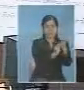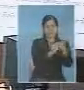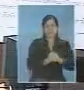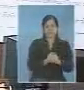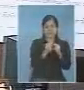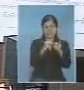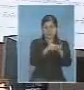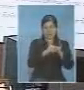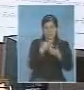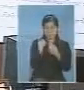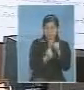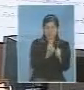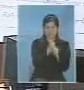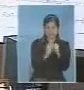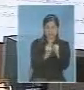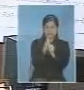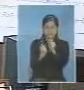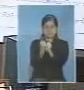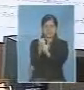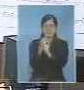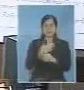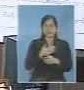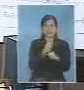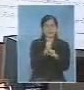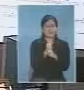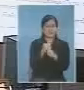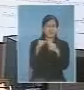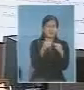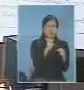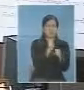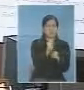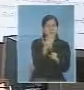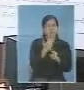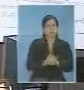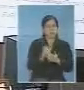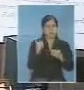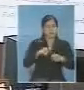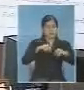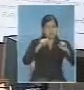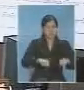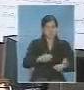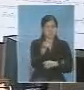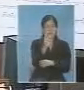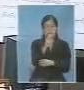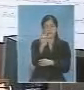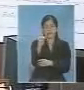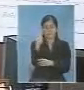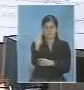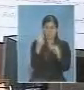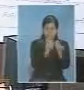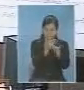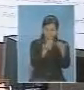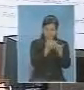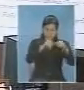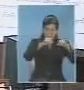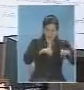ณะของปีต่อปีฉะนั้นในการทำงานเราไม่สามารถทำงานได้ก็เลยมีมติคณะรัฐมนตรีให้ไปทบทวนกรอบโครงทั้งหมดเลยว่า